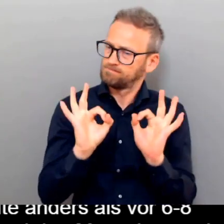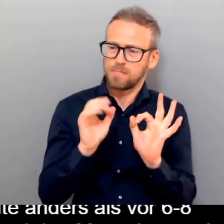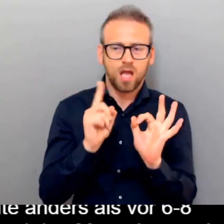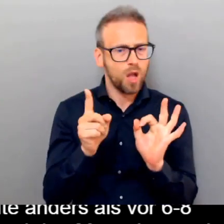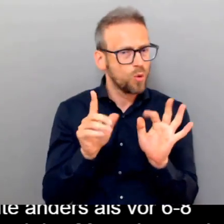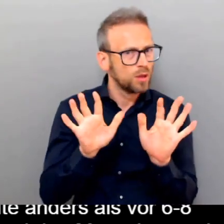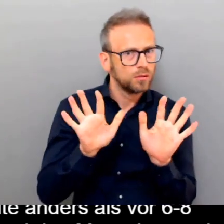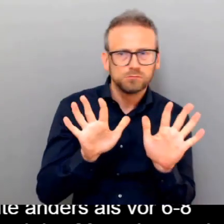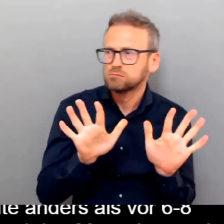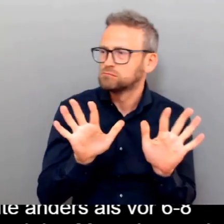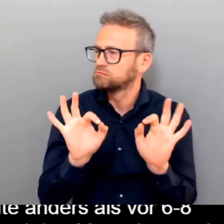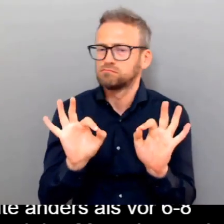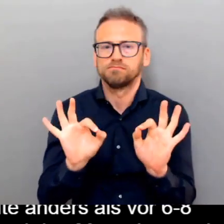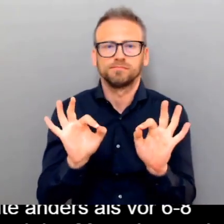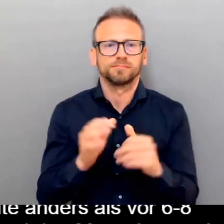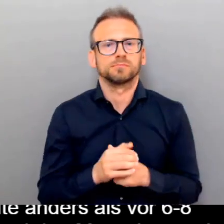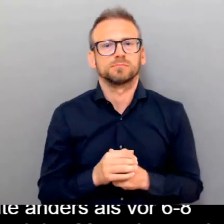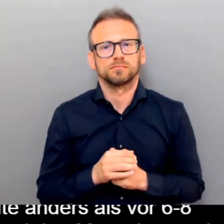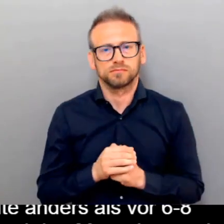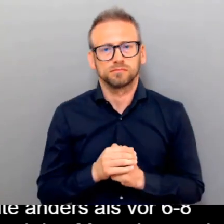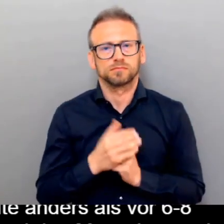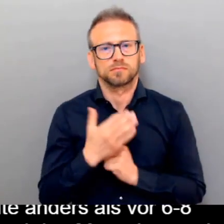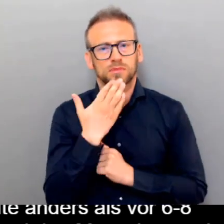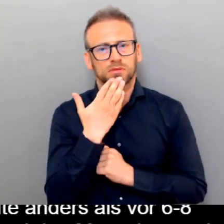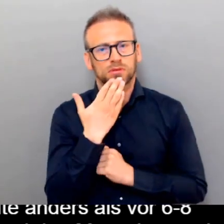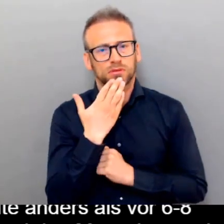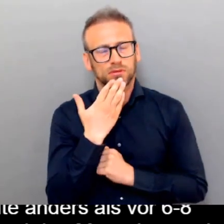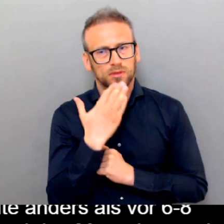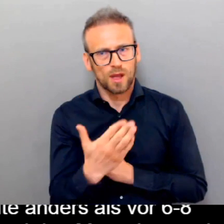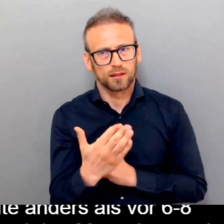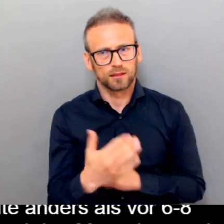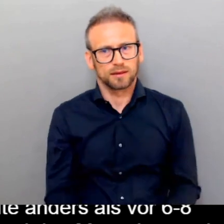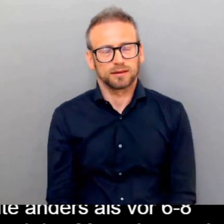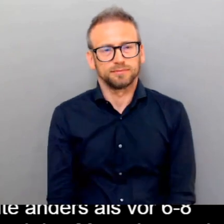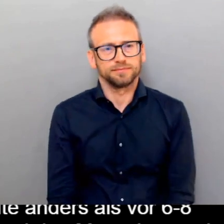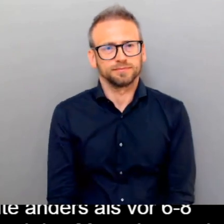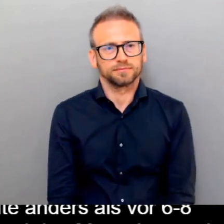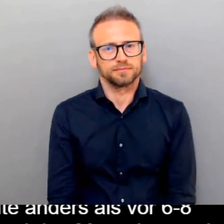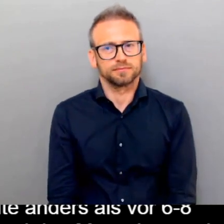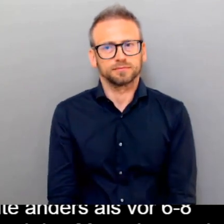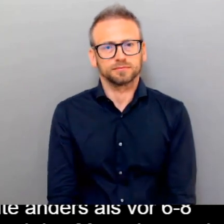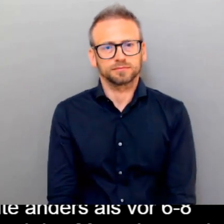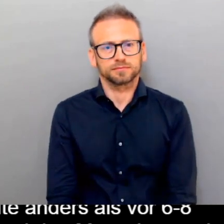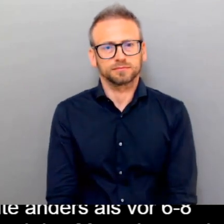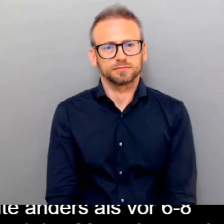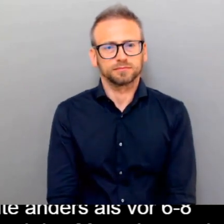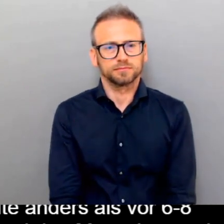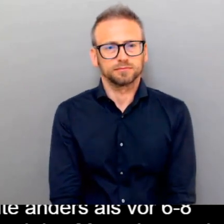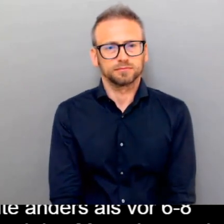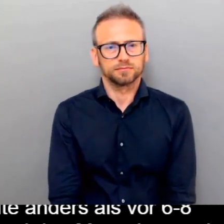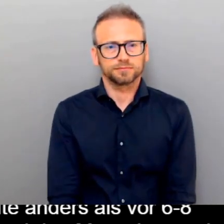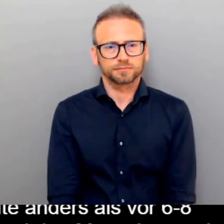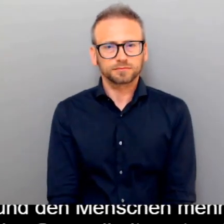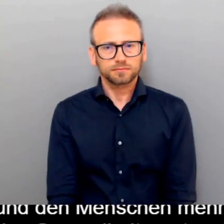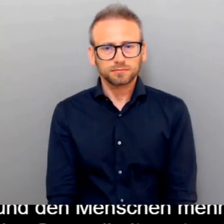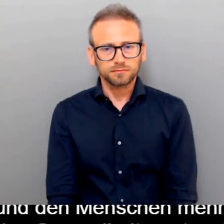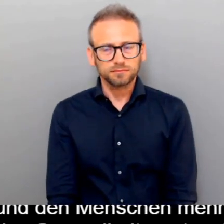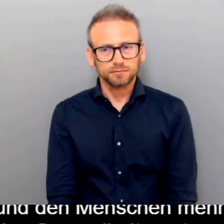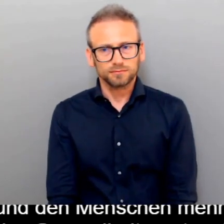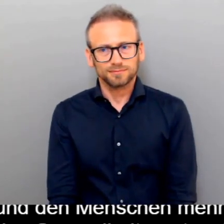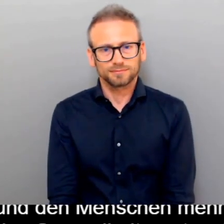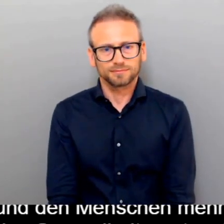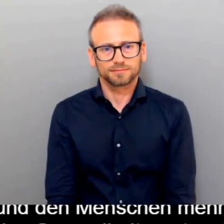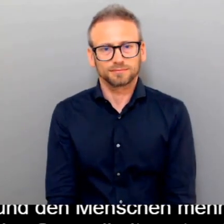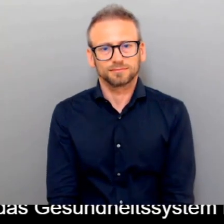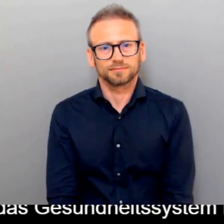vorweg noch mal die aktuellen Zahlen des heutigen Tages berichten. Der Florian Herrmann, mein Kollege, hat ja bereits